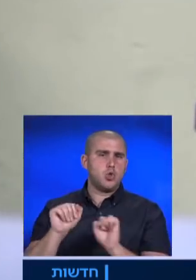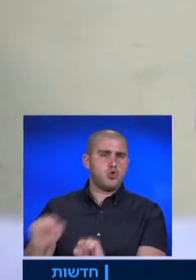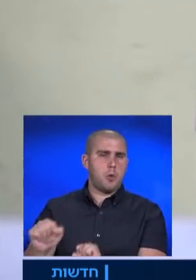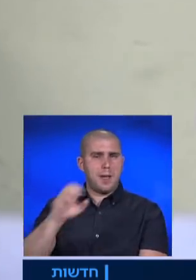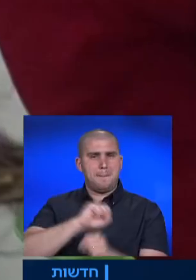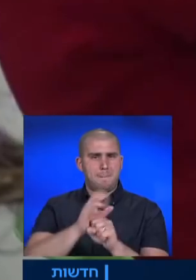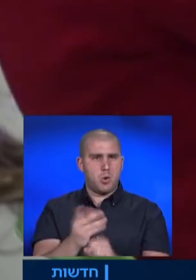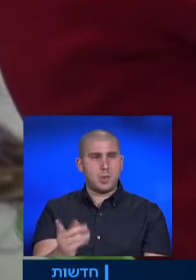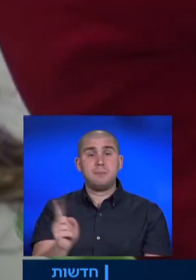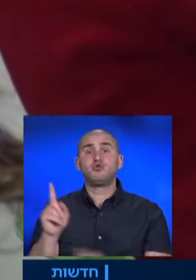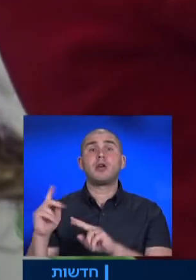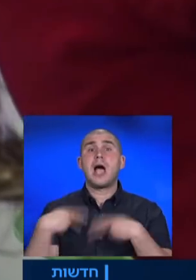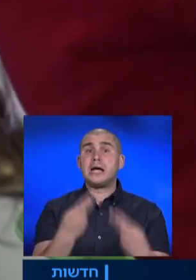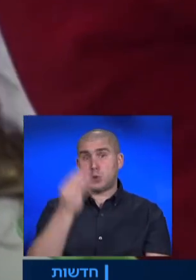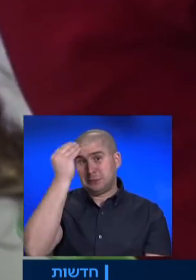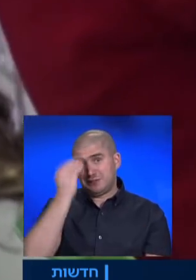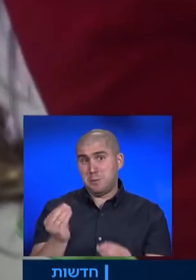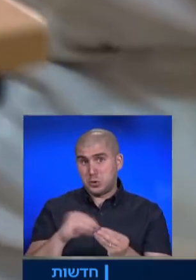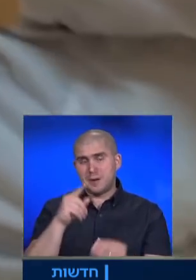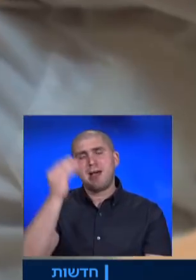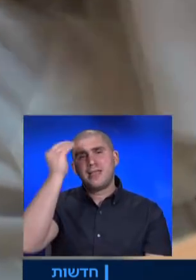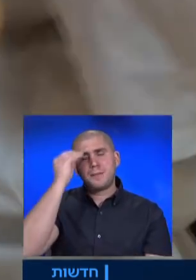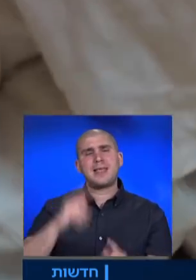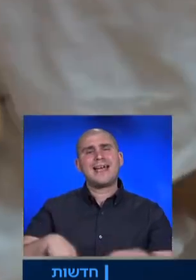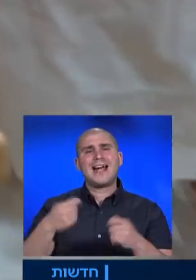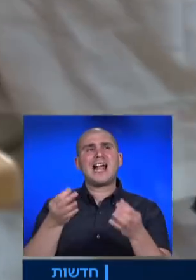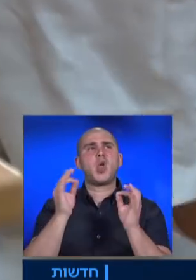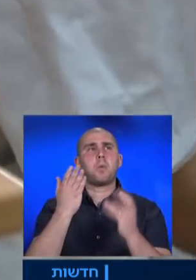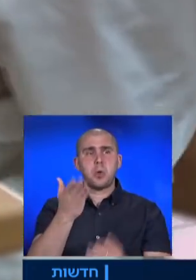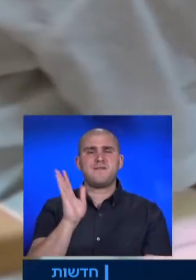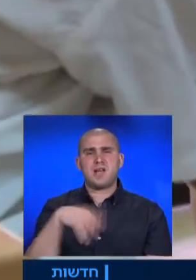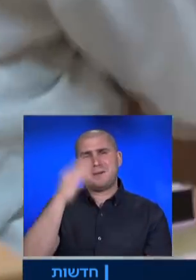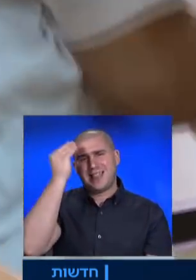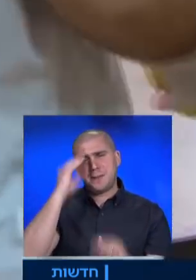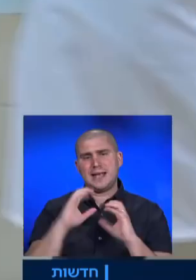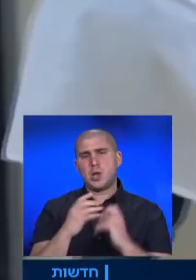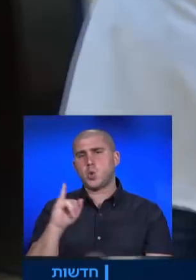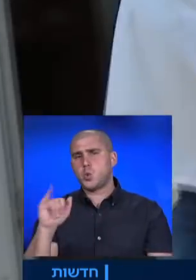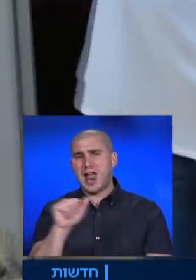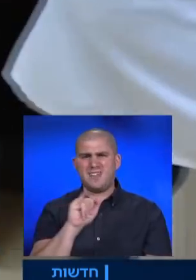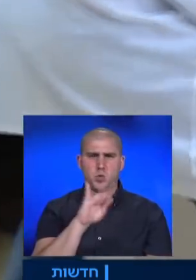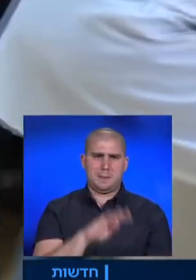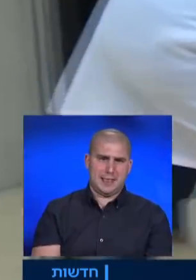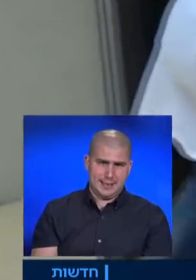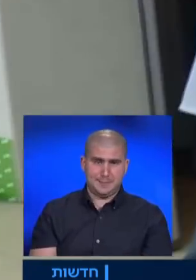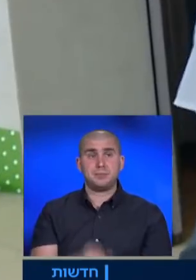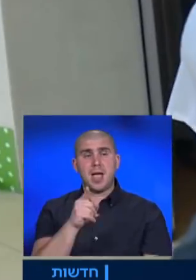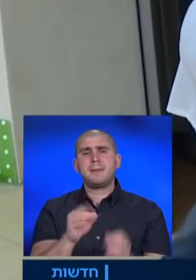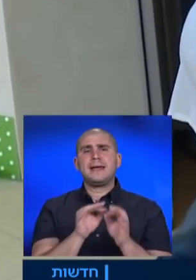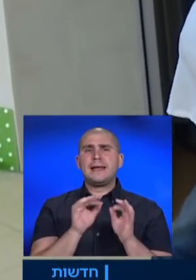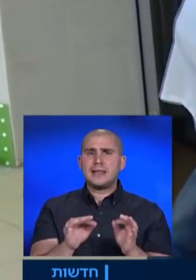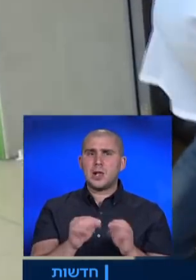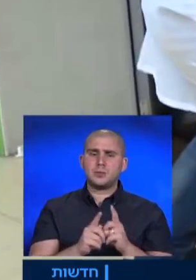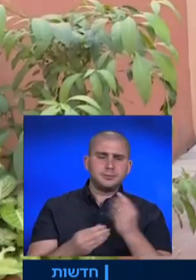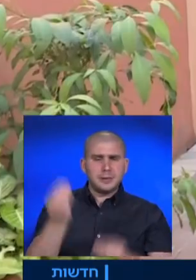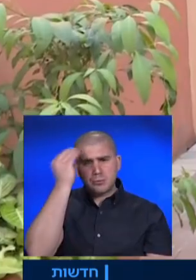לבתי הספר היום הם תלמידי החינוך המיוחד וגם תלמידי כיתות י' א' וי' ב' שהתחילו מרתון לימודים לקראת